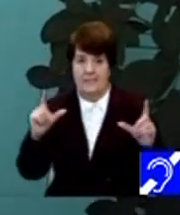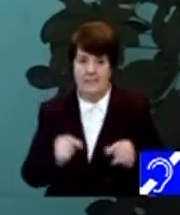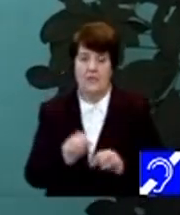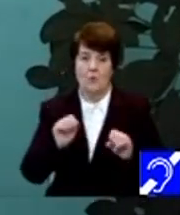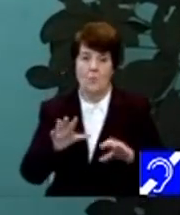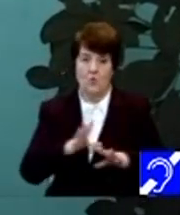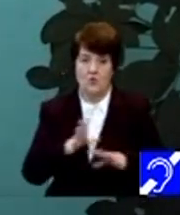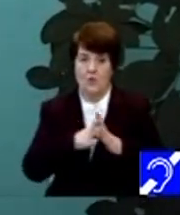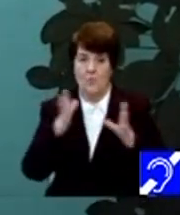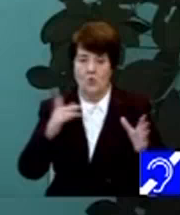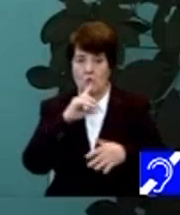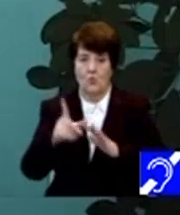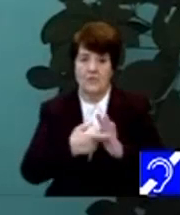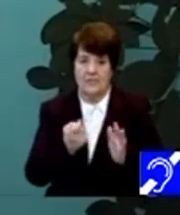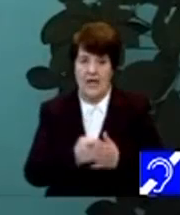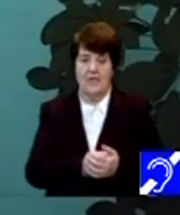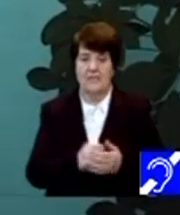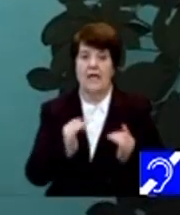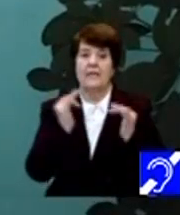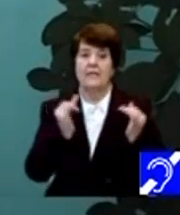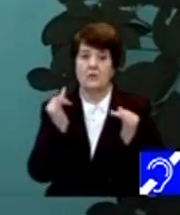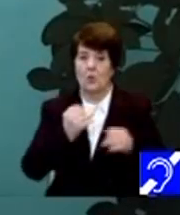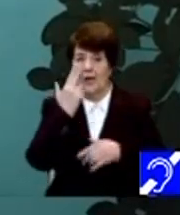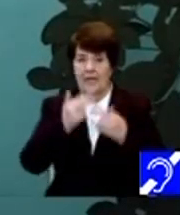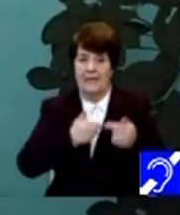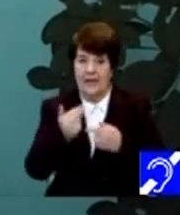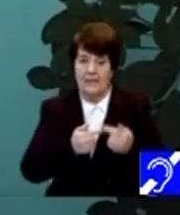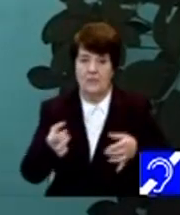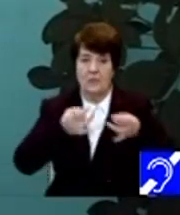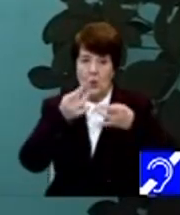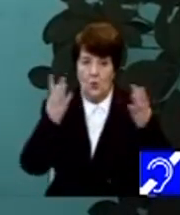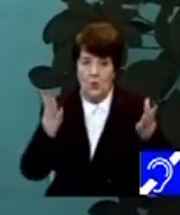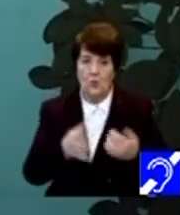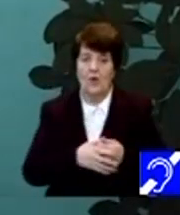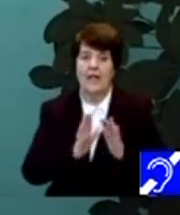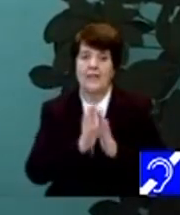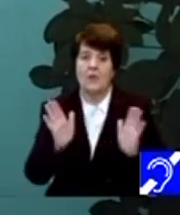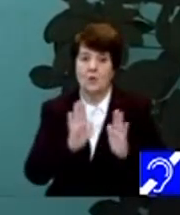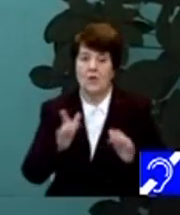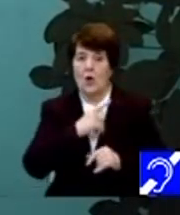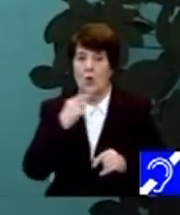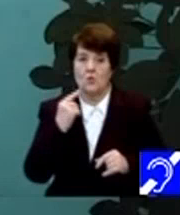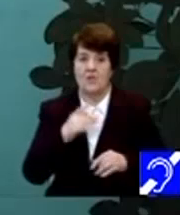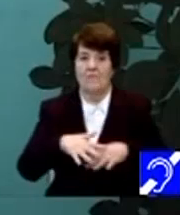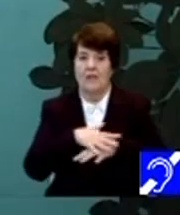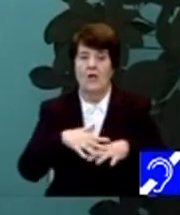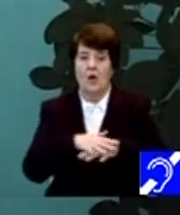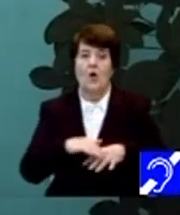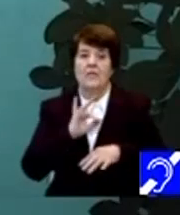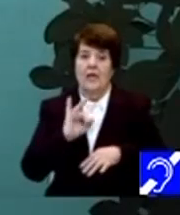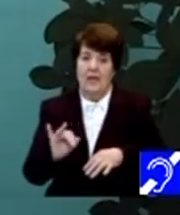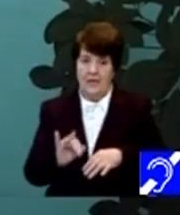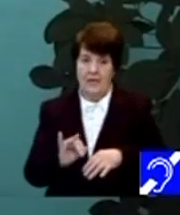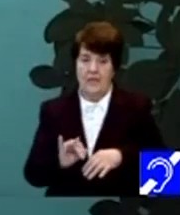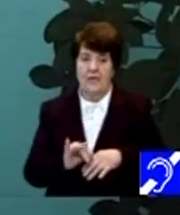смогли как можно больше узнать о истории, о традициях и о культуре не только русского